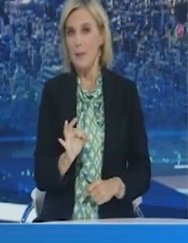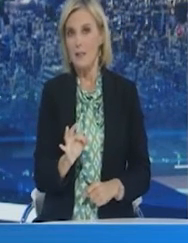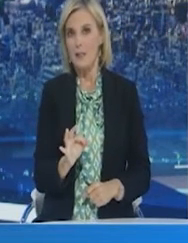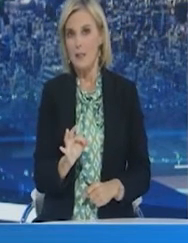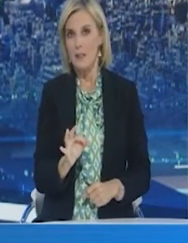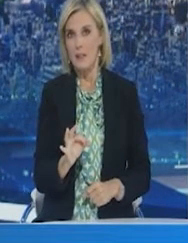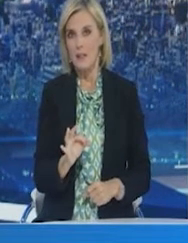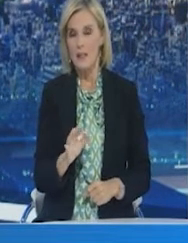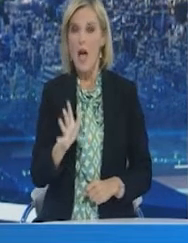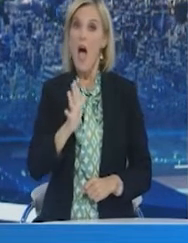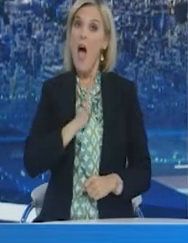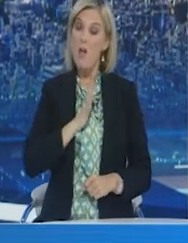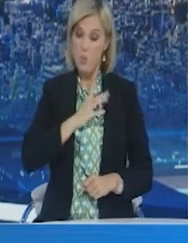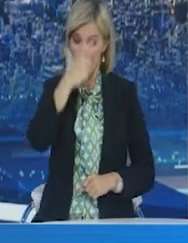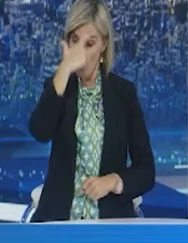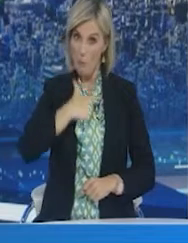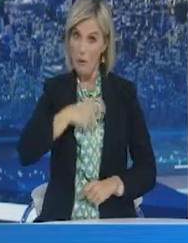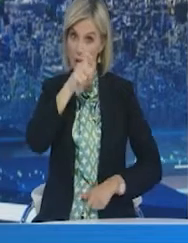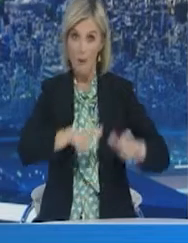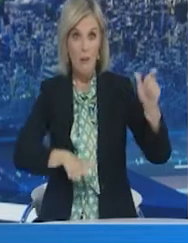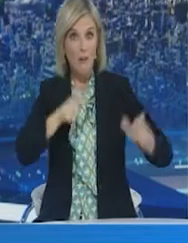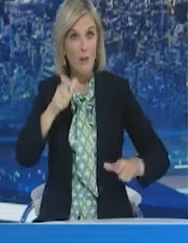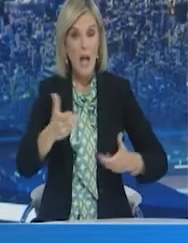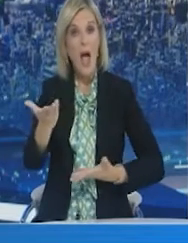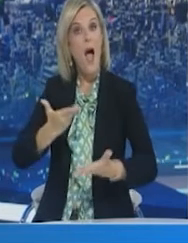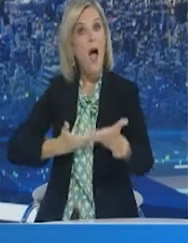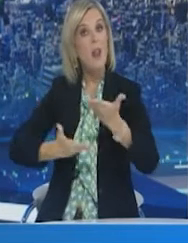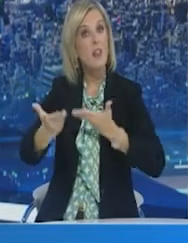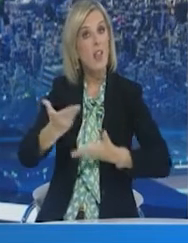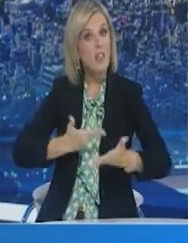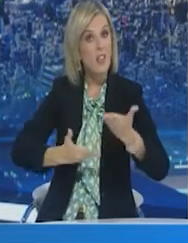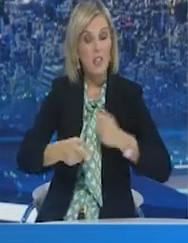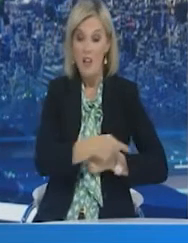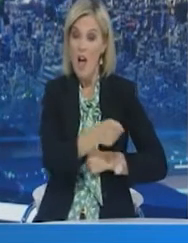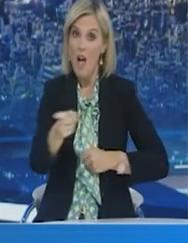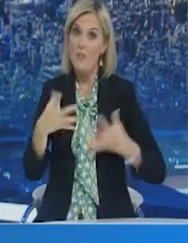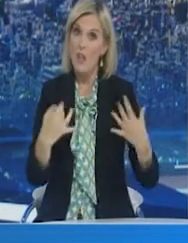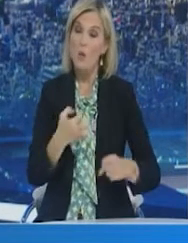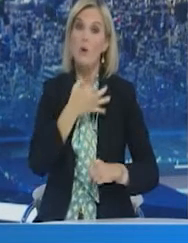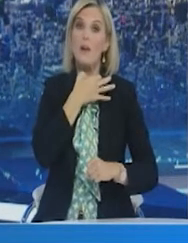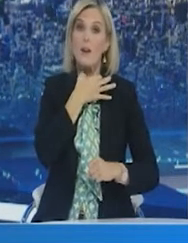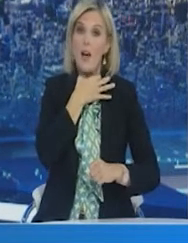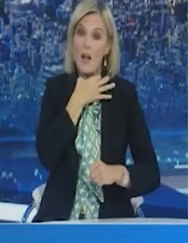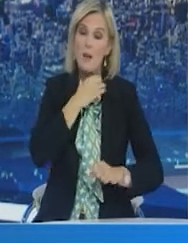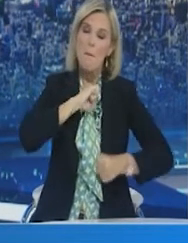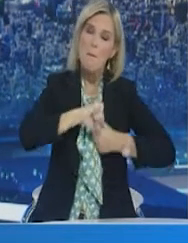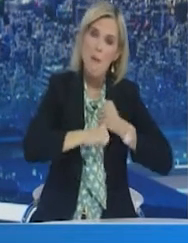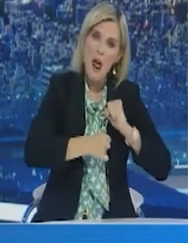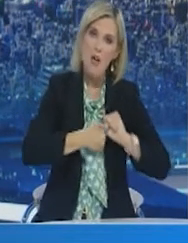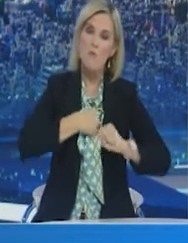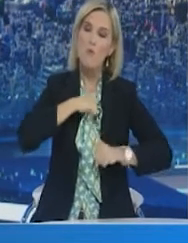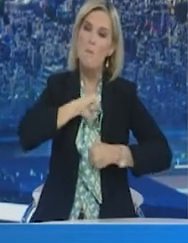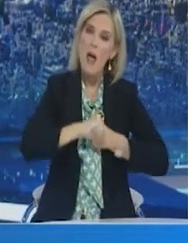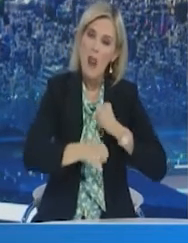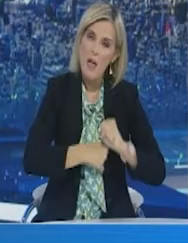στοιχειώδους αλληλεγγύης απέναντι κυρίως στους ανθρώπους μας που βρίσκονται σε ανάγκη και οι οποίοι παλεύουν για ένα καλύτερο